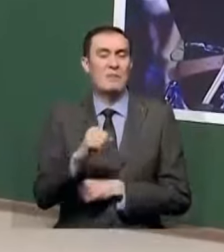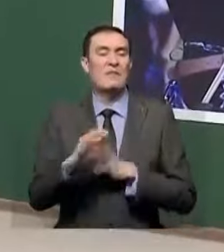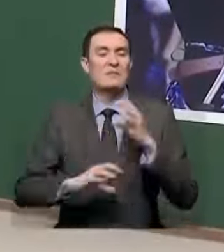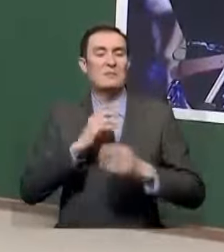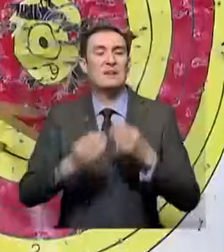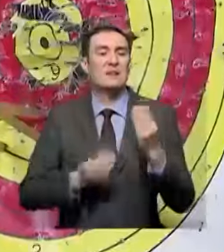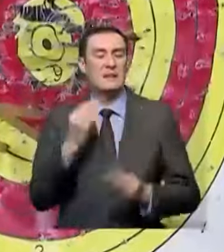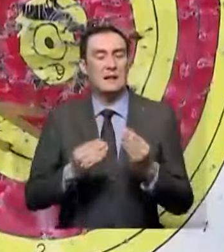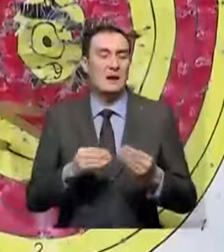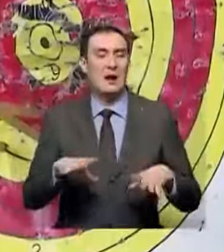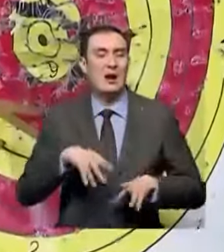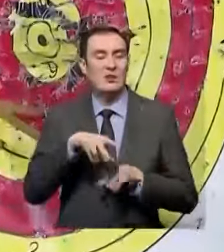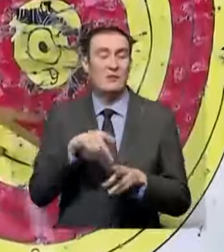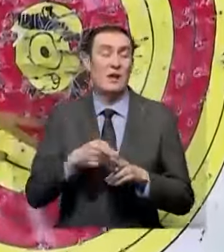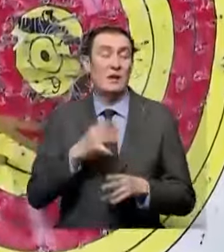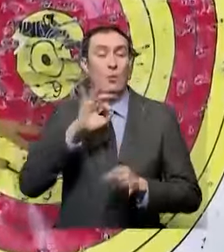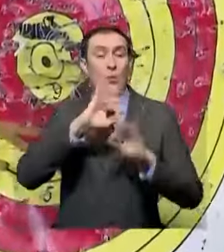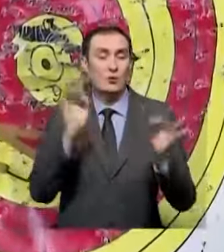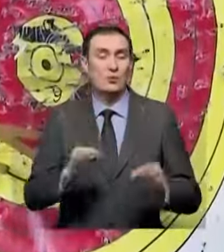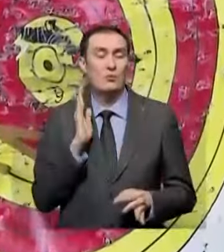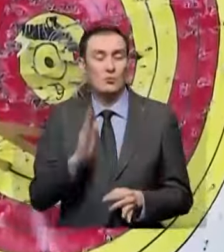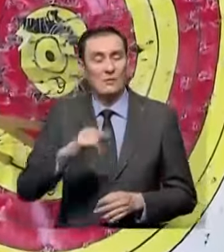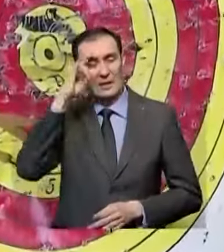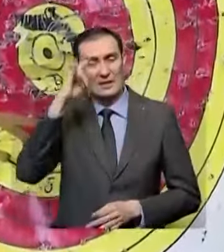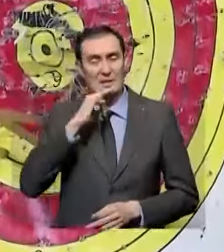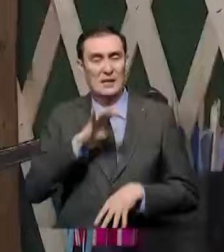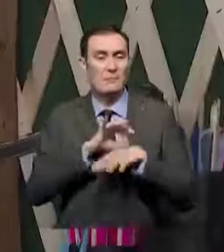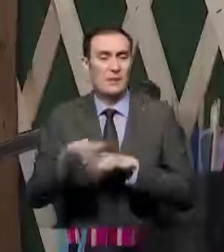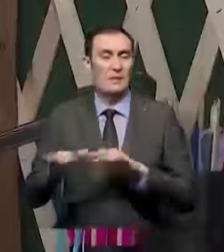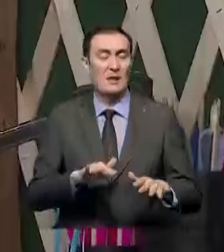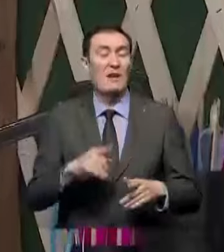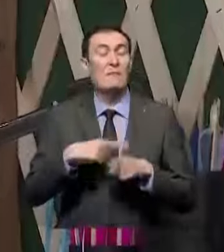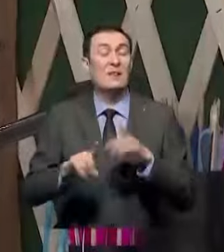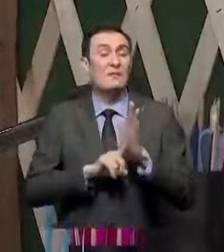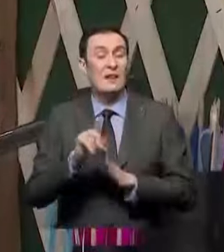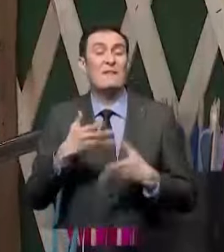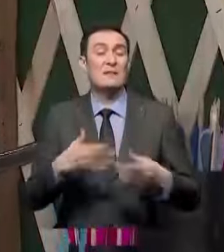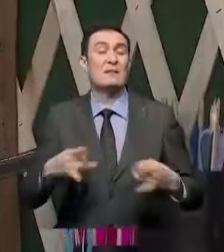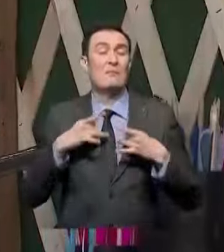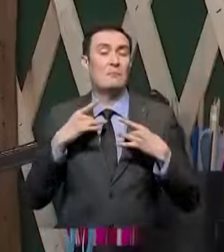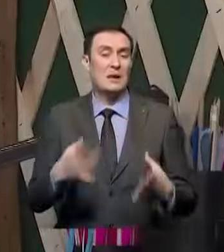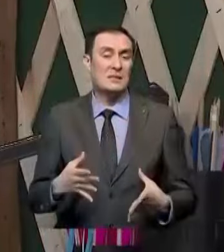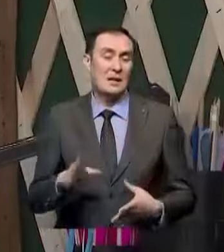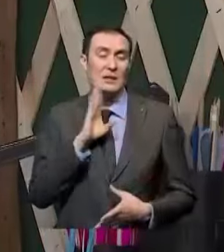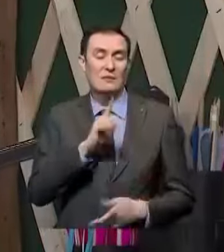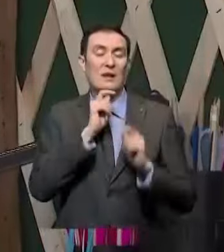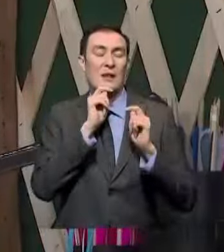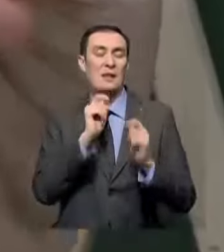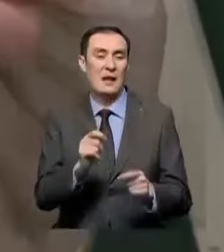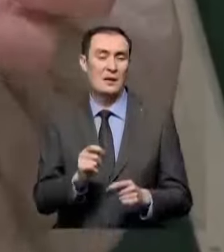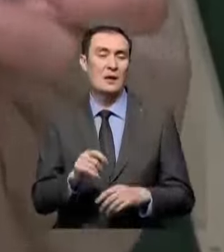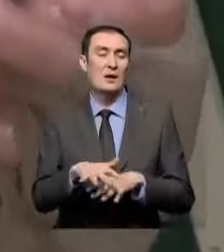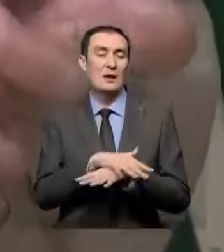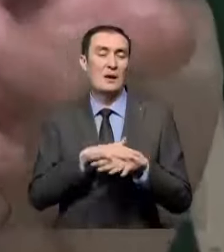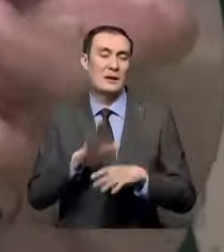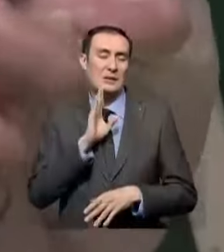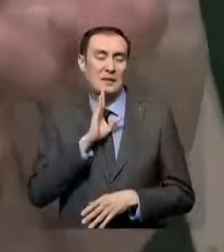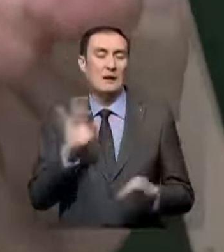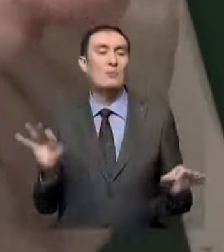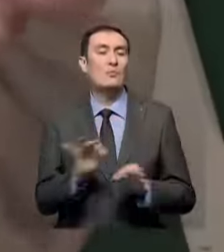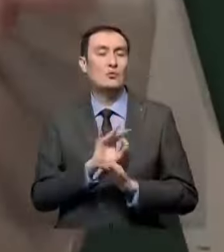всемирных играх кочевников. Их этой осенью примет казахстанская столица. А в преддверии весеннего праздника лучница дарит казахстанкам музыку. Еще